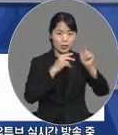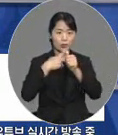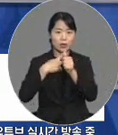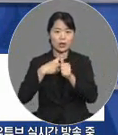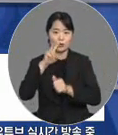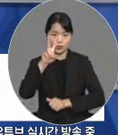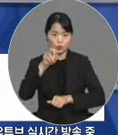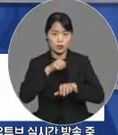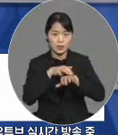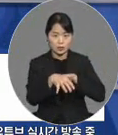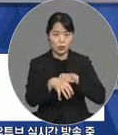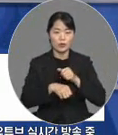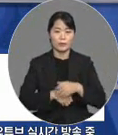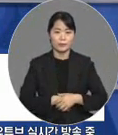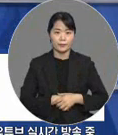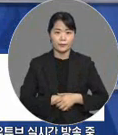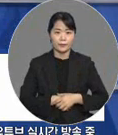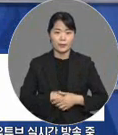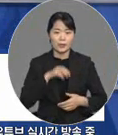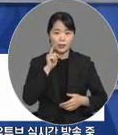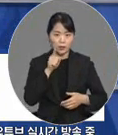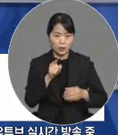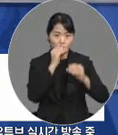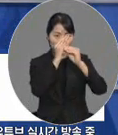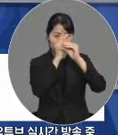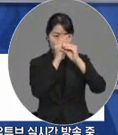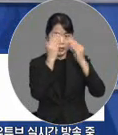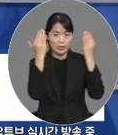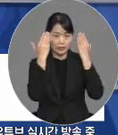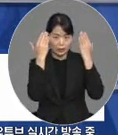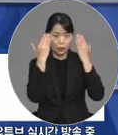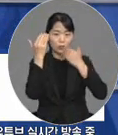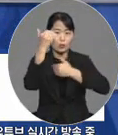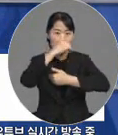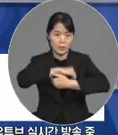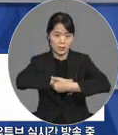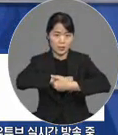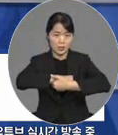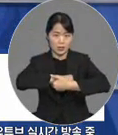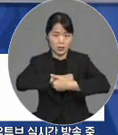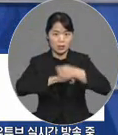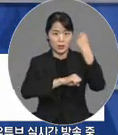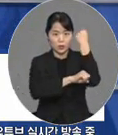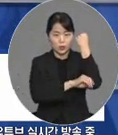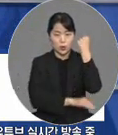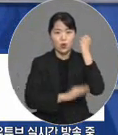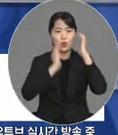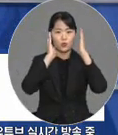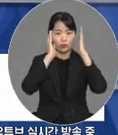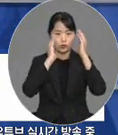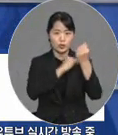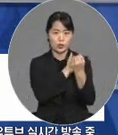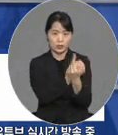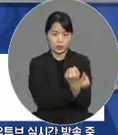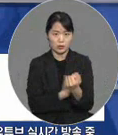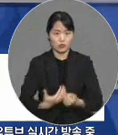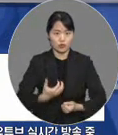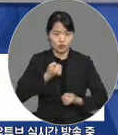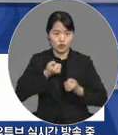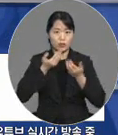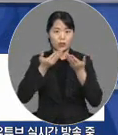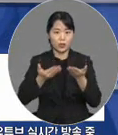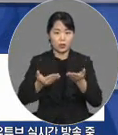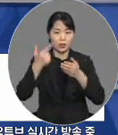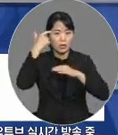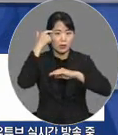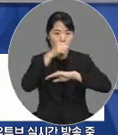제도를 중학교까지 확대해서 기초학력을 확실하게 갖추게 하겠습니다.